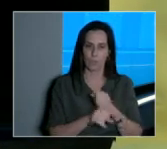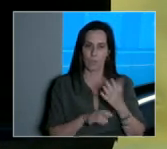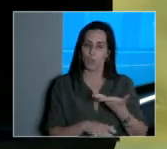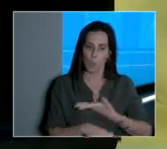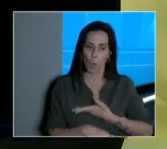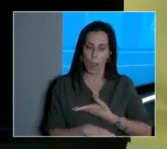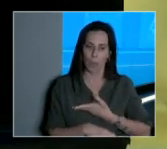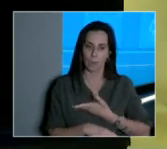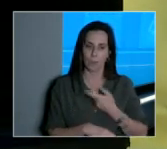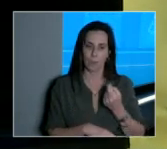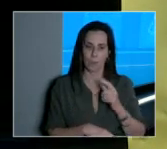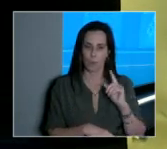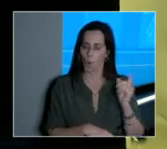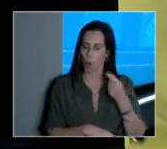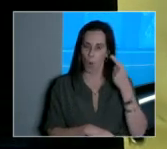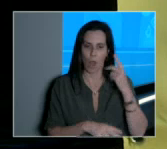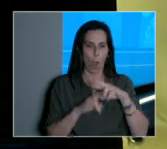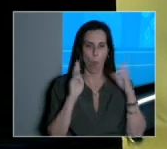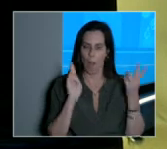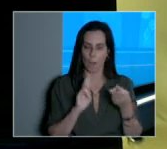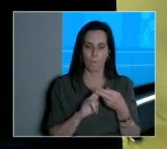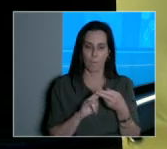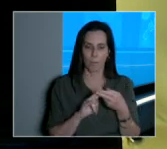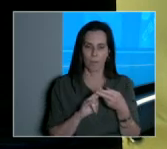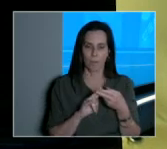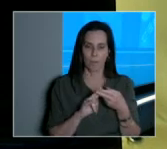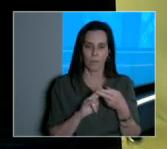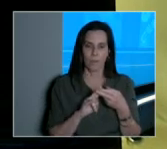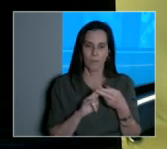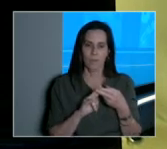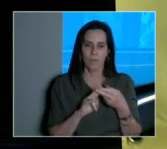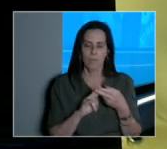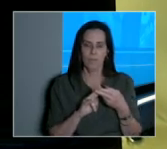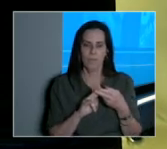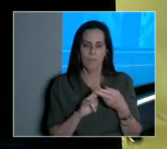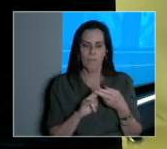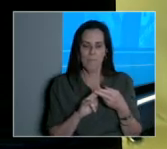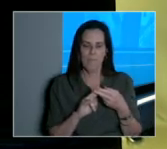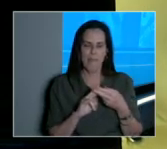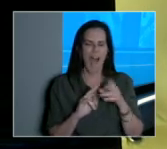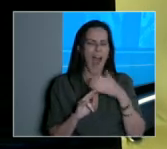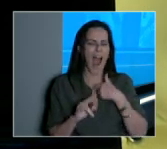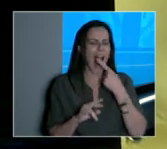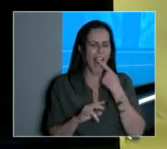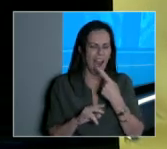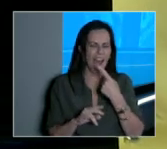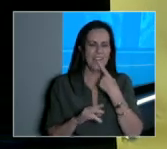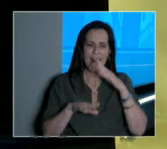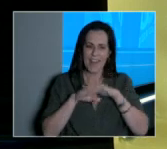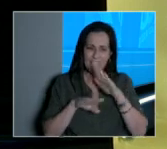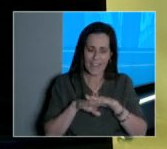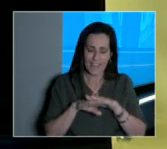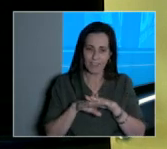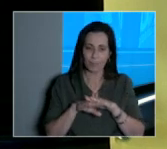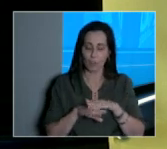שמקובל בכמעט כל מדינות העולם, בוודאי שמדינות ה-OECD המתקדמות, אנחנו מדברים על תפקיד